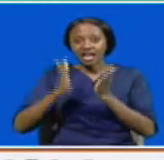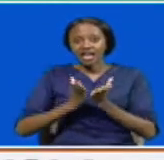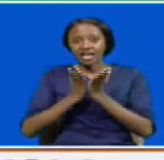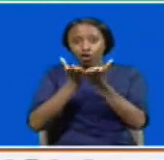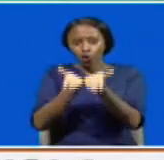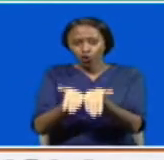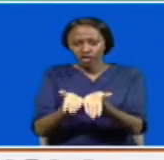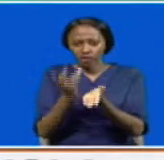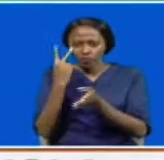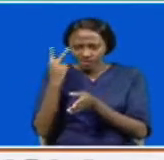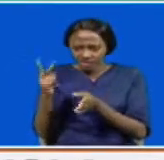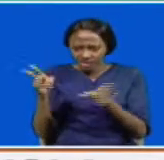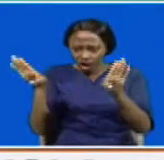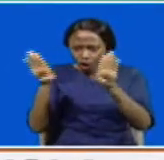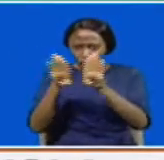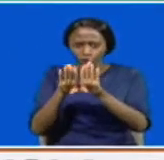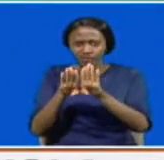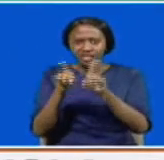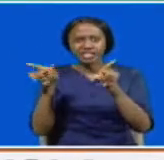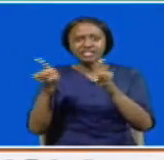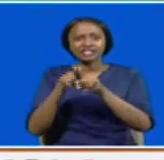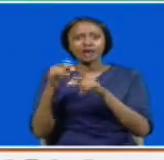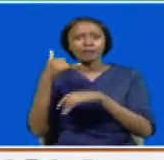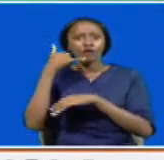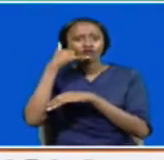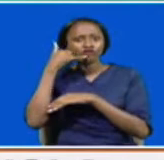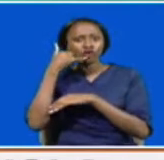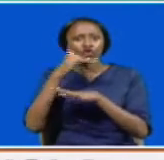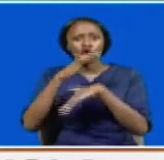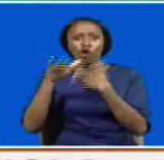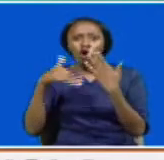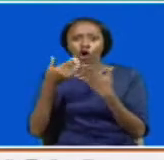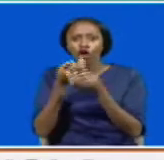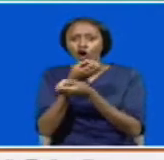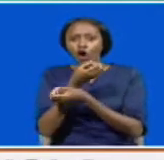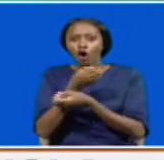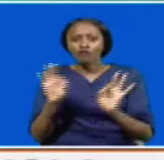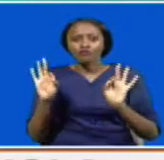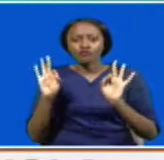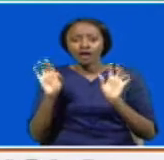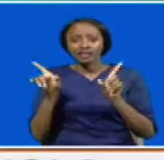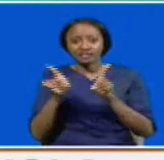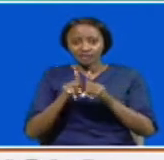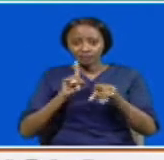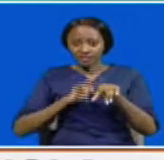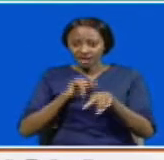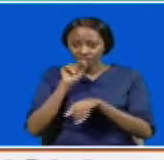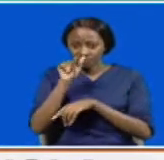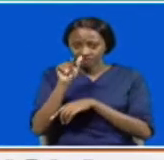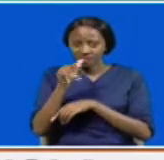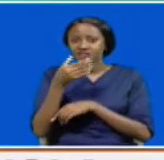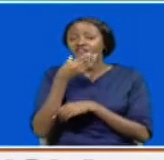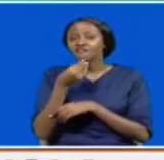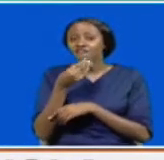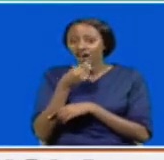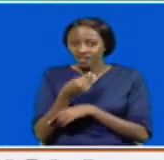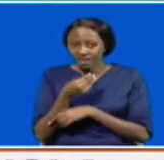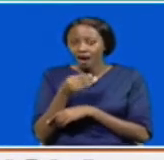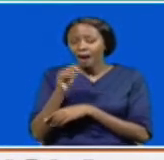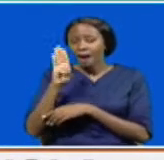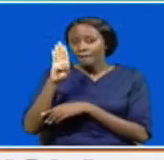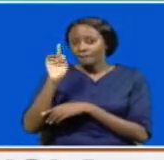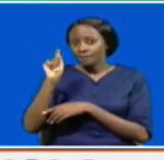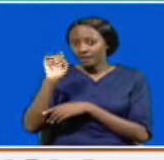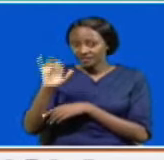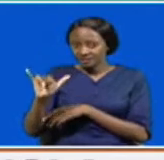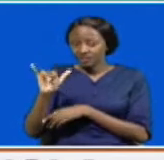ilisalia imefungwa huku hata simu zao wakiwa wateja. Isitoshe, kuna madai kuwa babake Beatrice